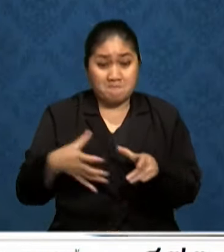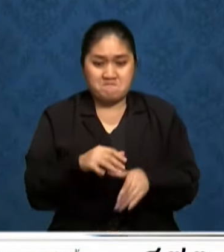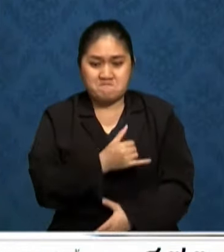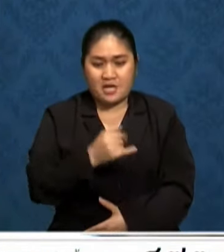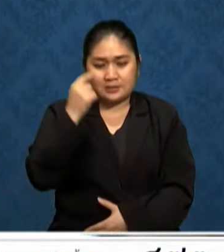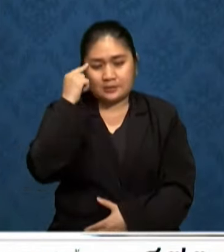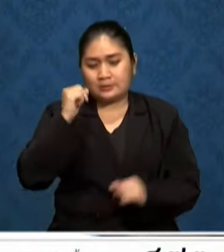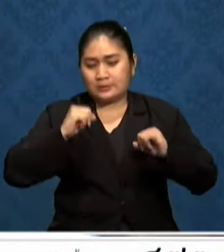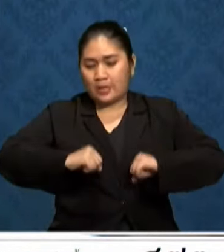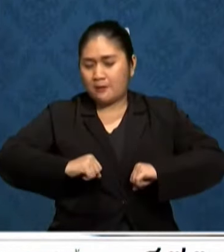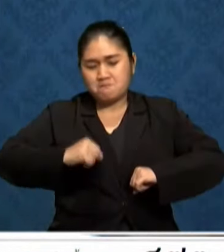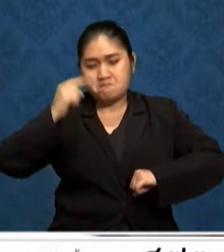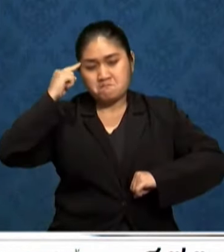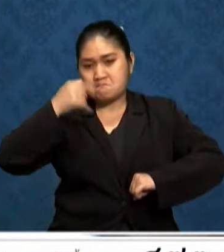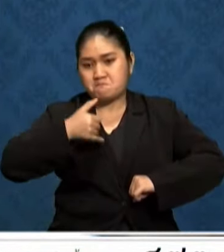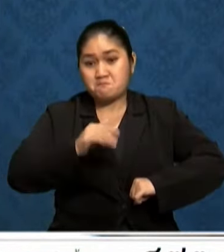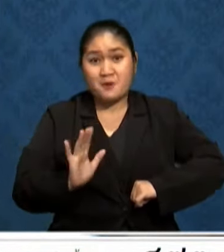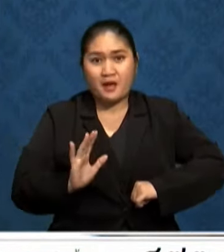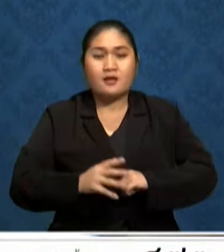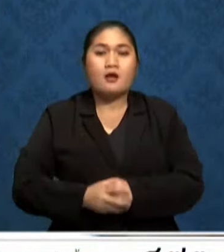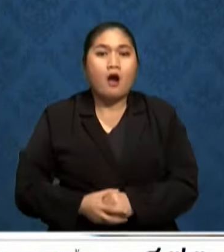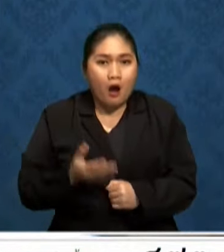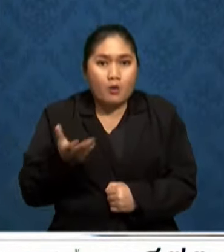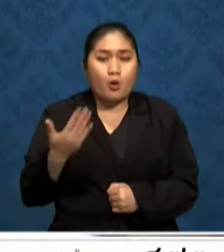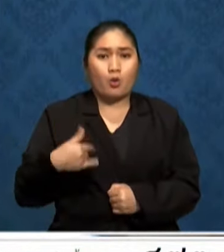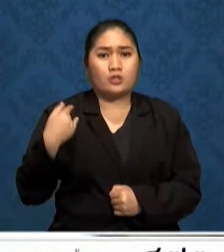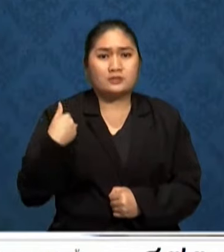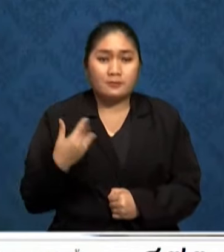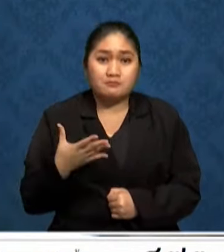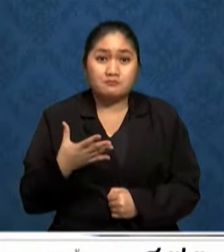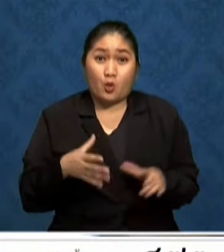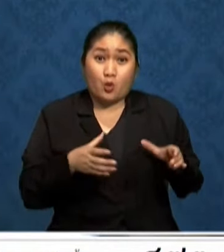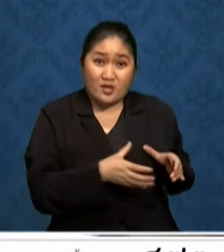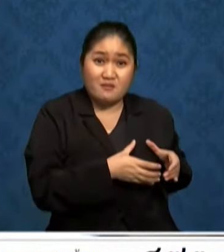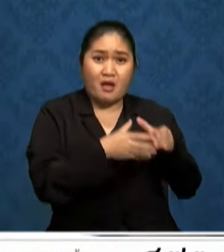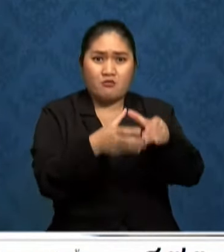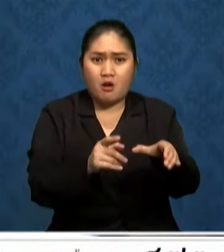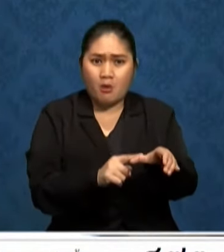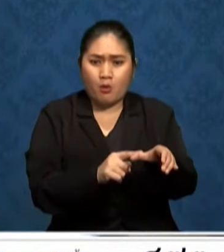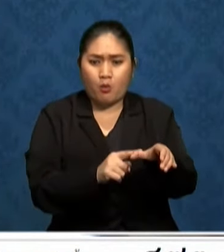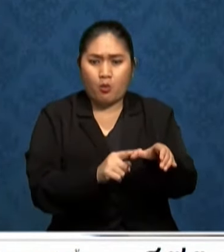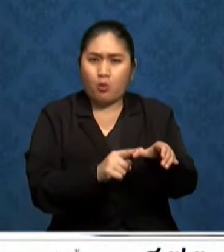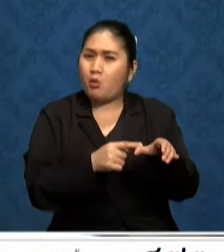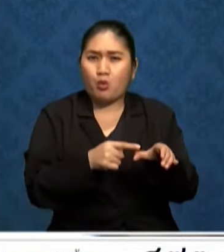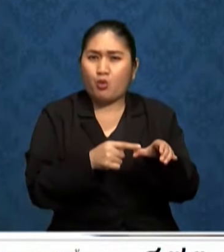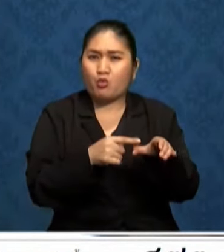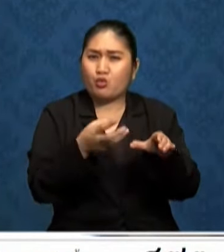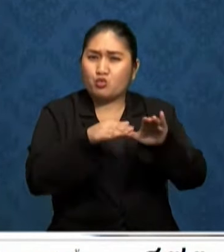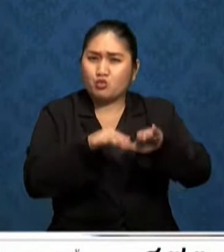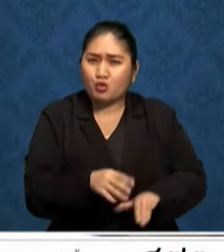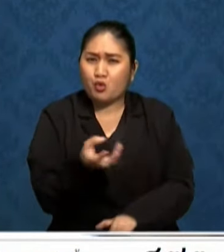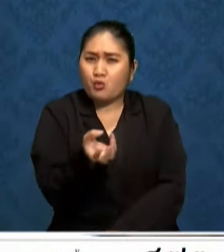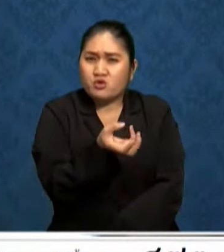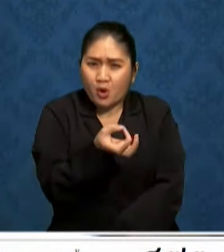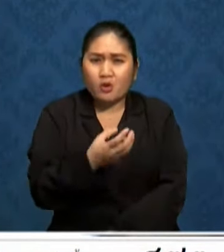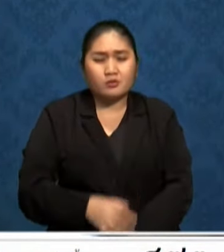แตสนใจไม่ออกมาใช้สทธออกเสียงและทำให้จำนนคนทออกมาใชสทธออกเสีงนั้นมีแนวน้มที่จะลดลงดันั้ครักลาว